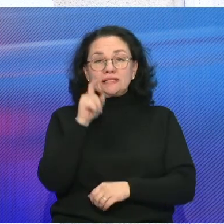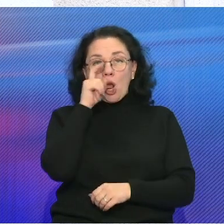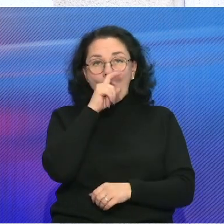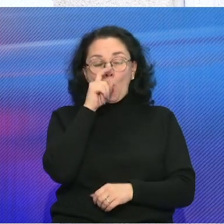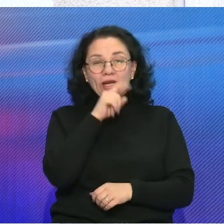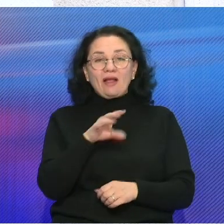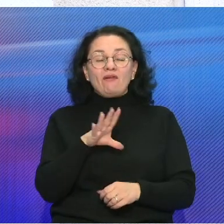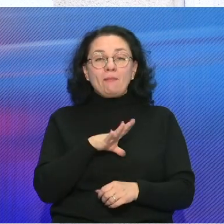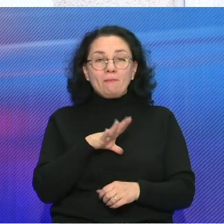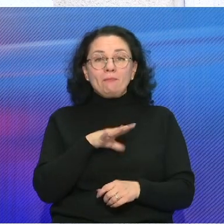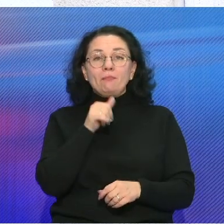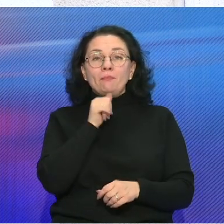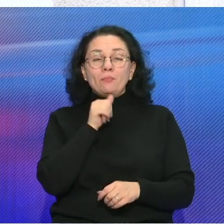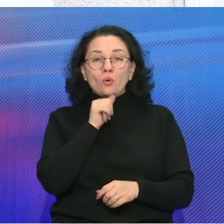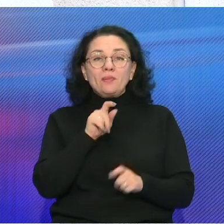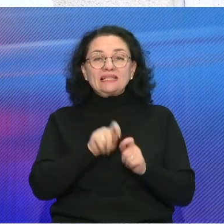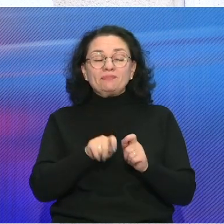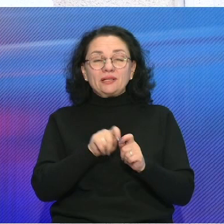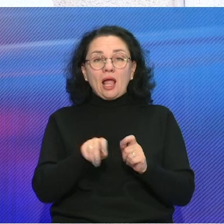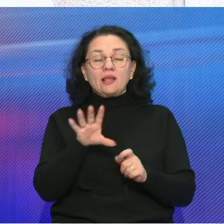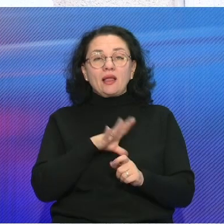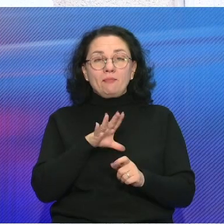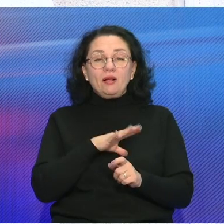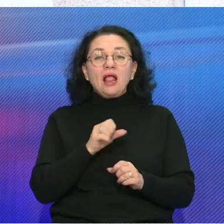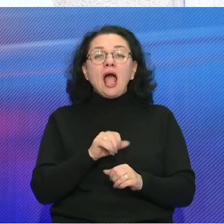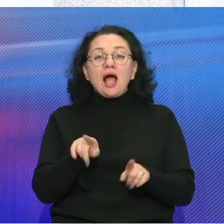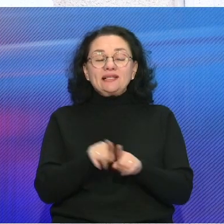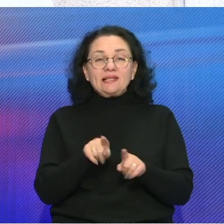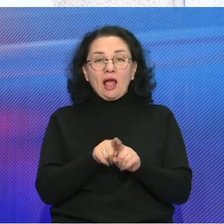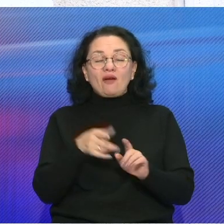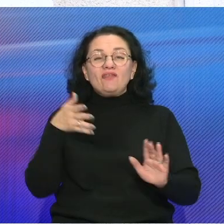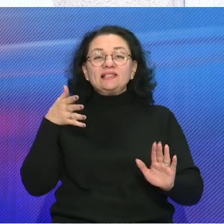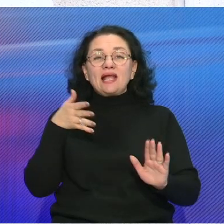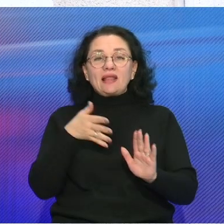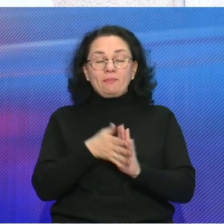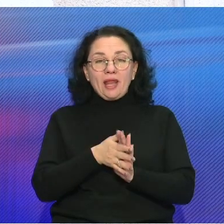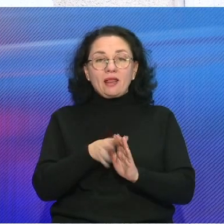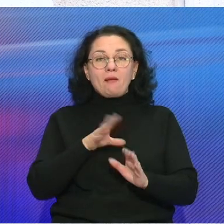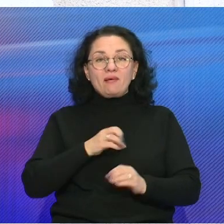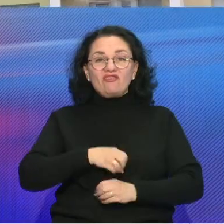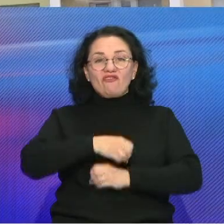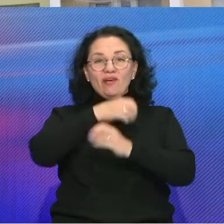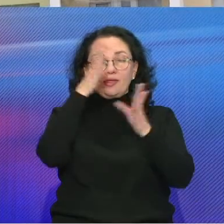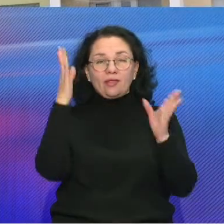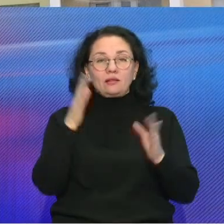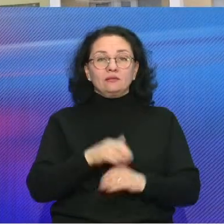гидравлических испытаний произошел порыв магистральной теплосети диаметром 500 мм, фонтан достигал высоты в несколько метров.